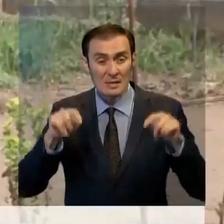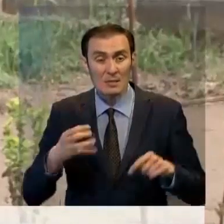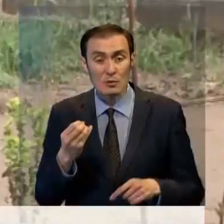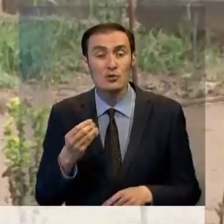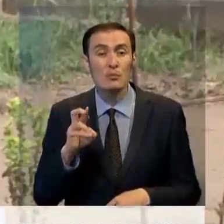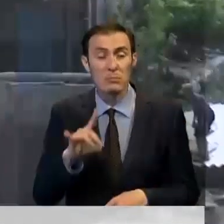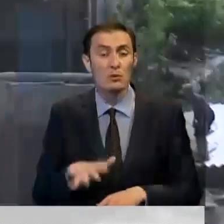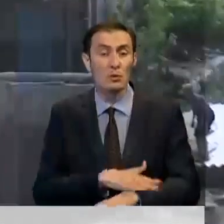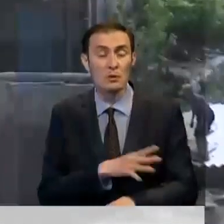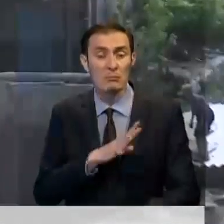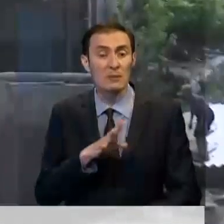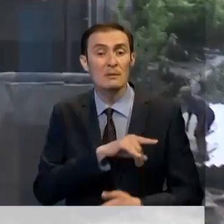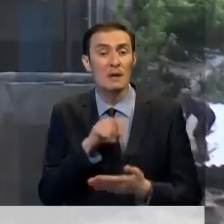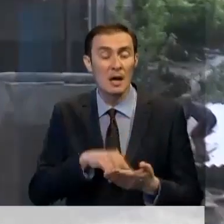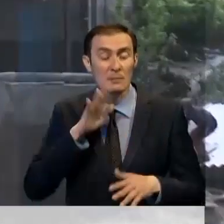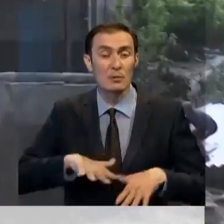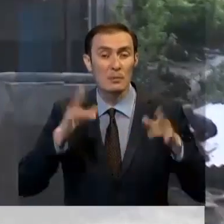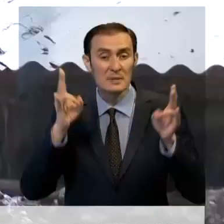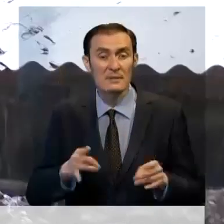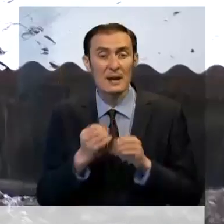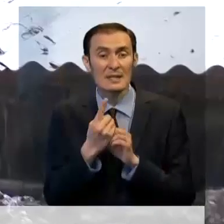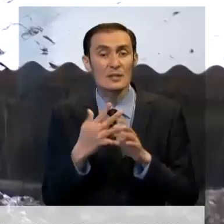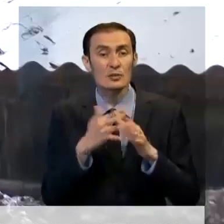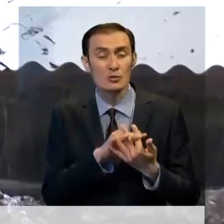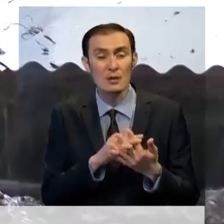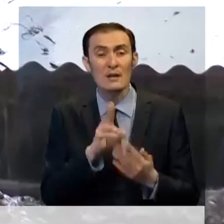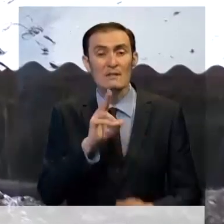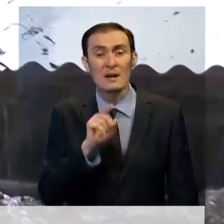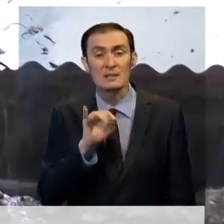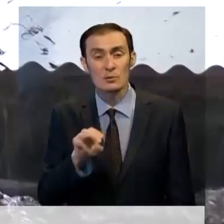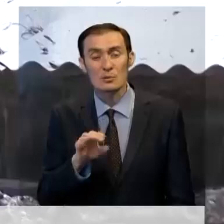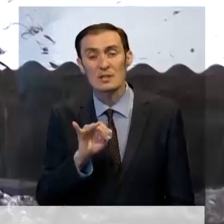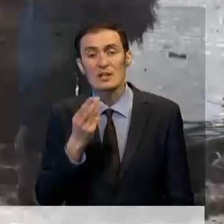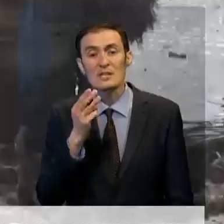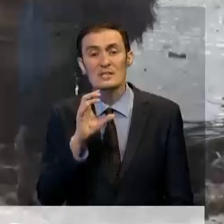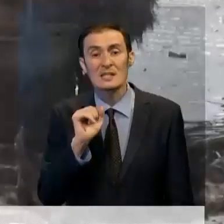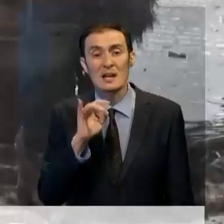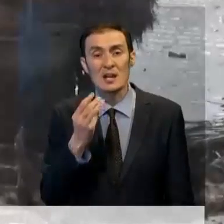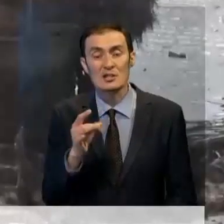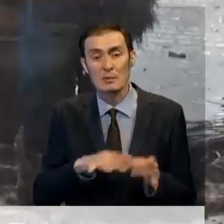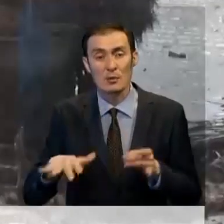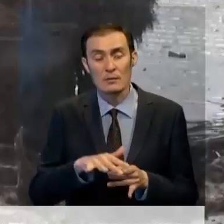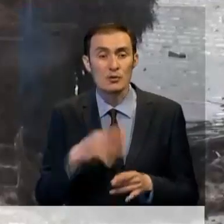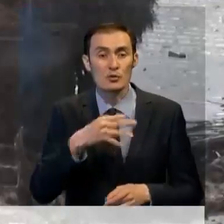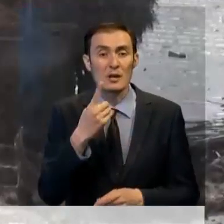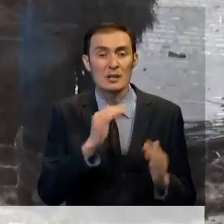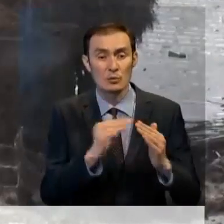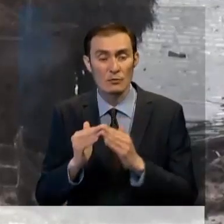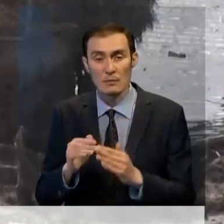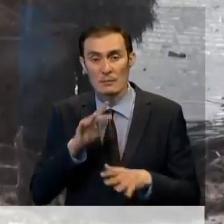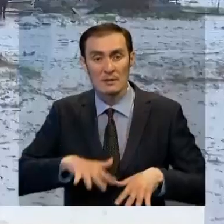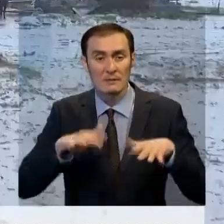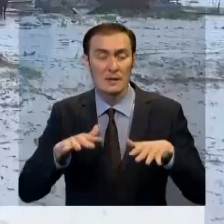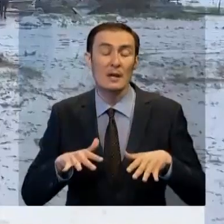продлились еще дольше? От потопа пострадали 11 сел в Казагурском и Сарагашском районах. Вода проникла в 41 жилище и